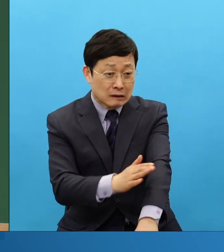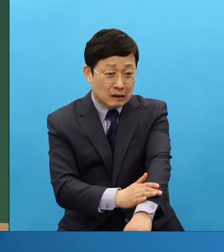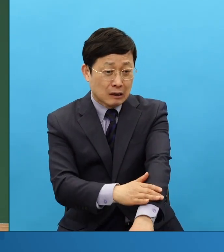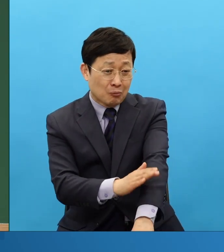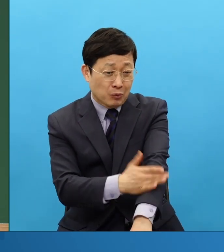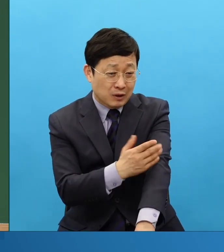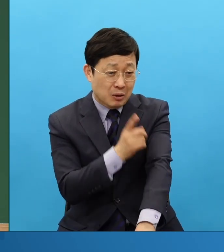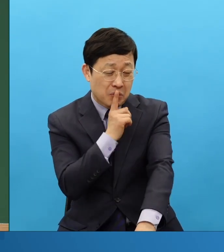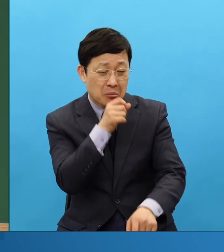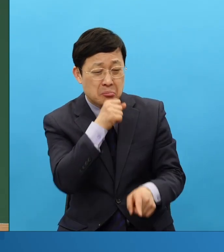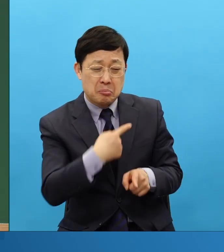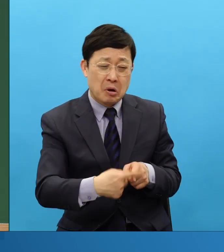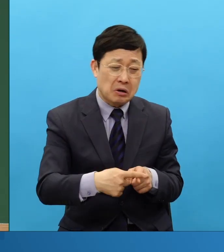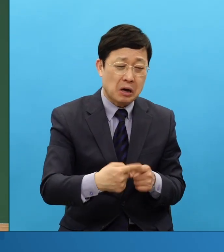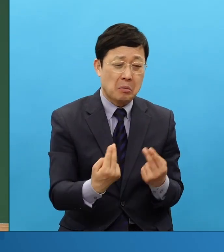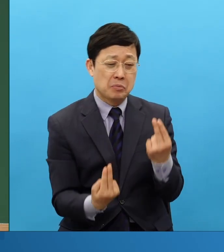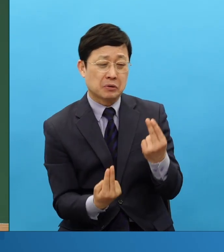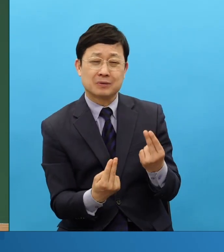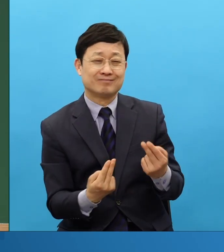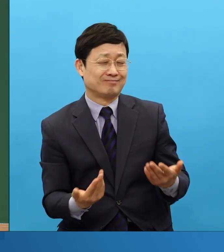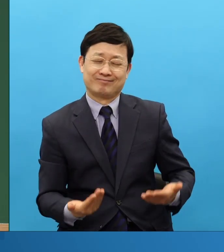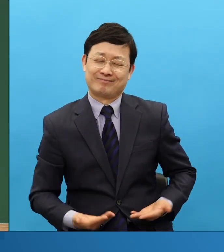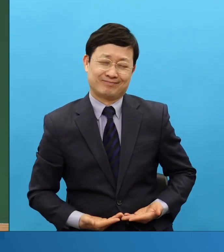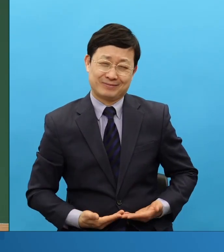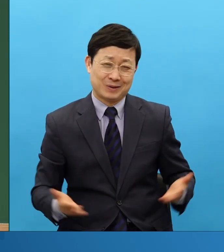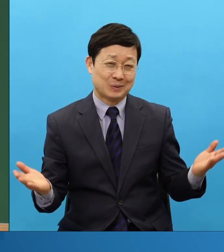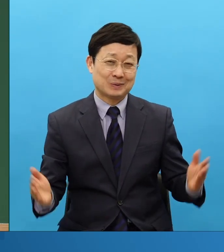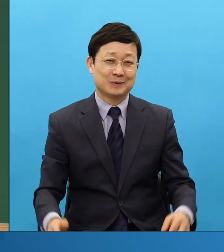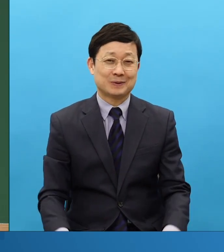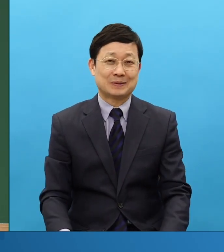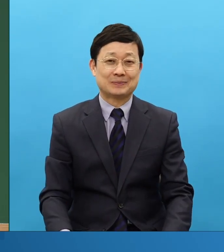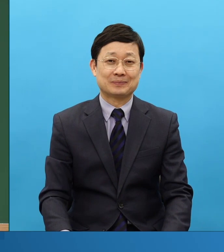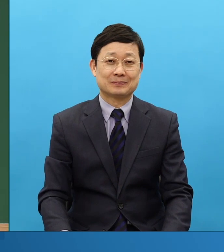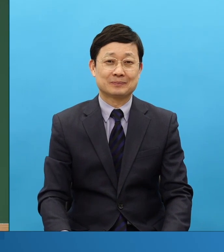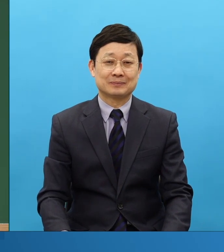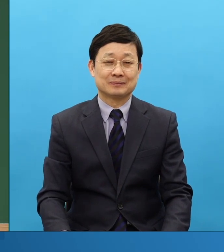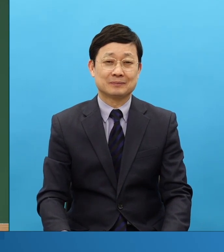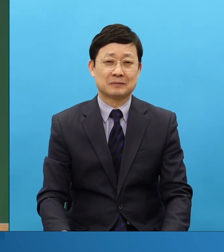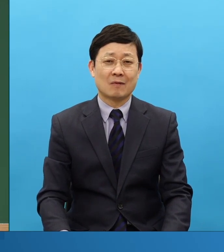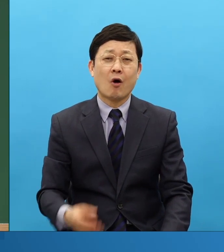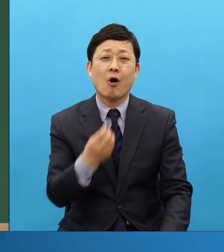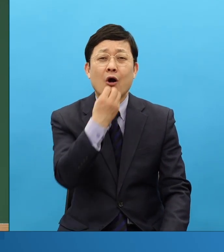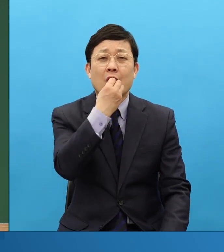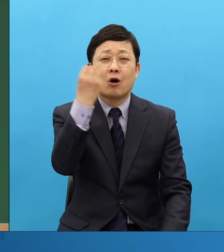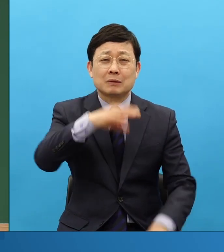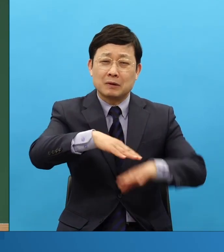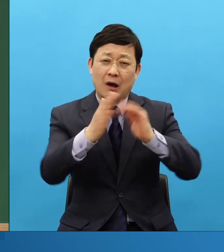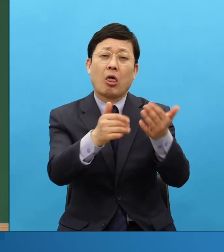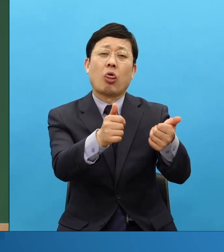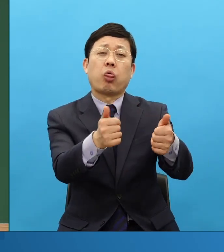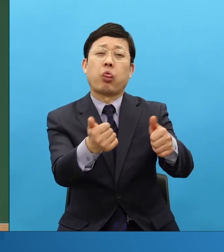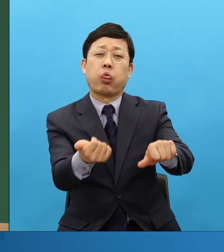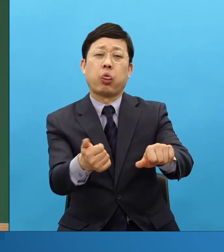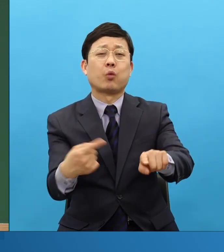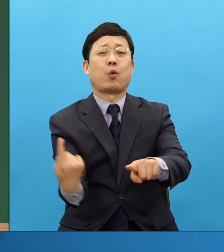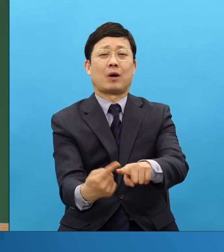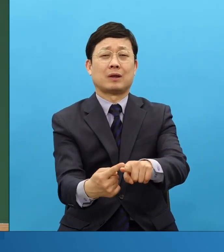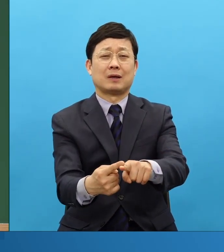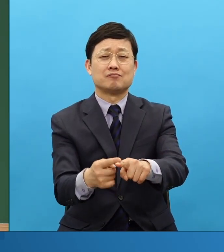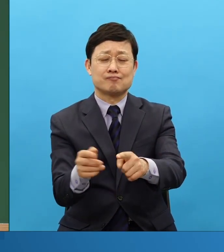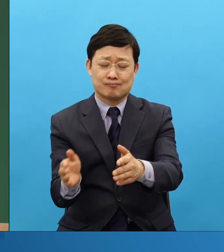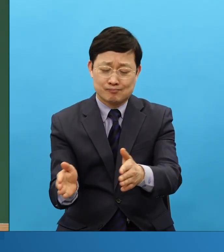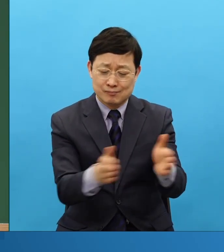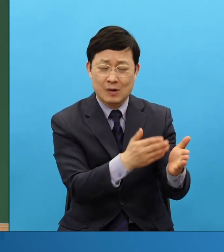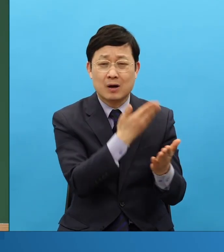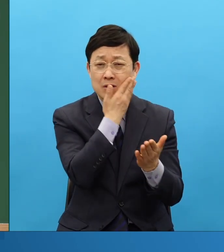you're doing well, then how well 없어요. are you going to do it? And if you're doing bad, how bad are you going to be doing that? 죽을 때 다 그냥 다 죽어요. And then at the end, the church officers, you